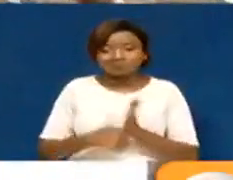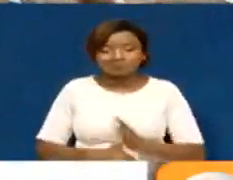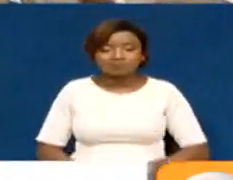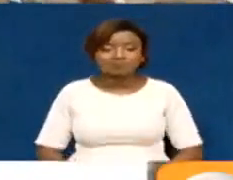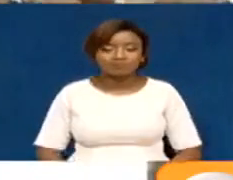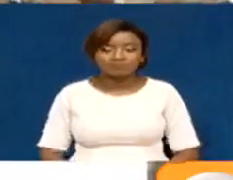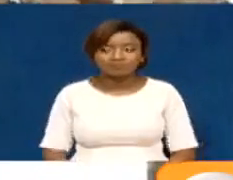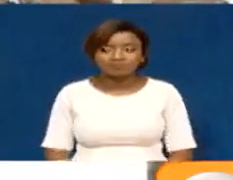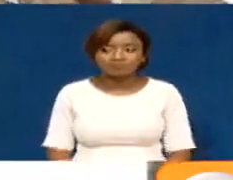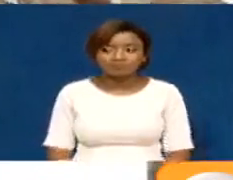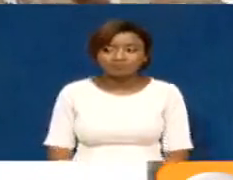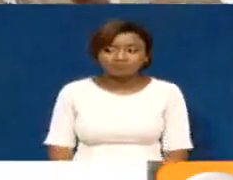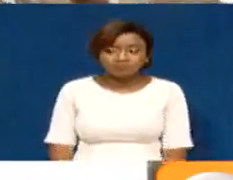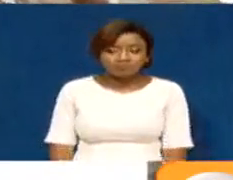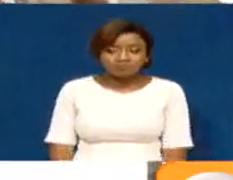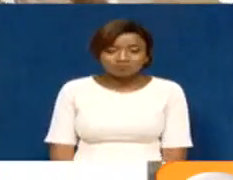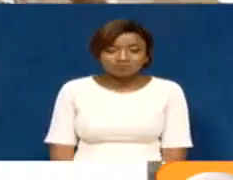uhalifu.